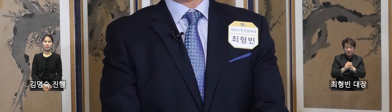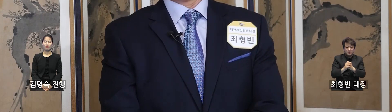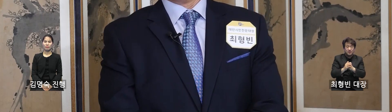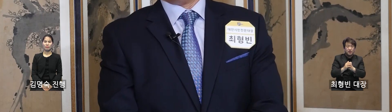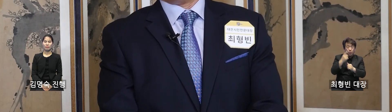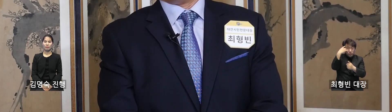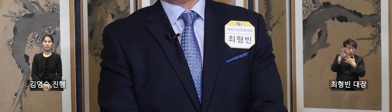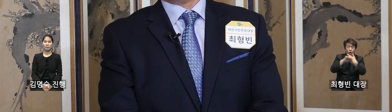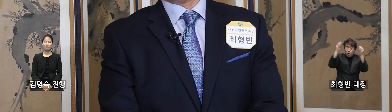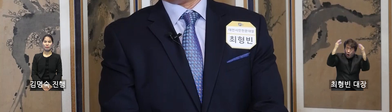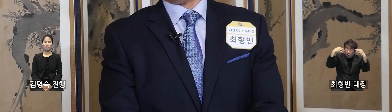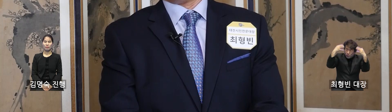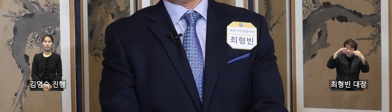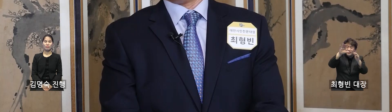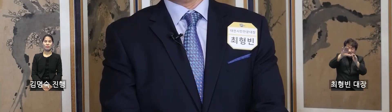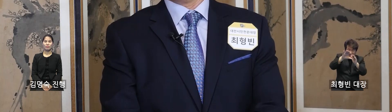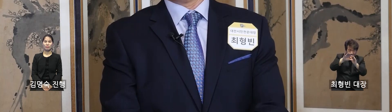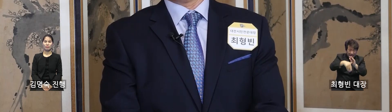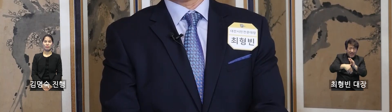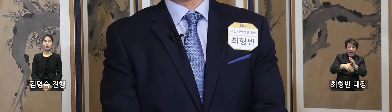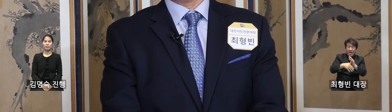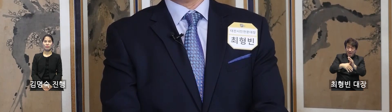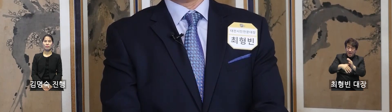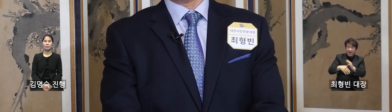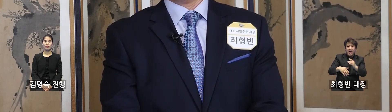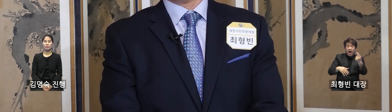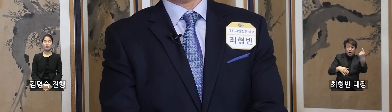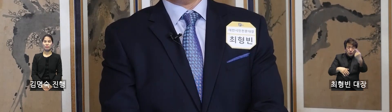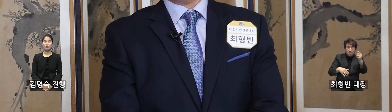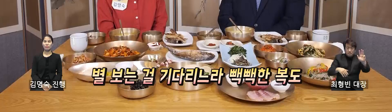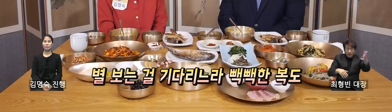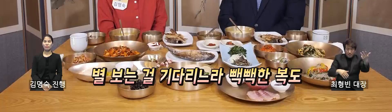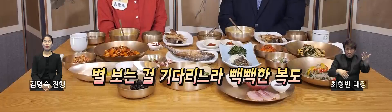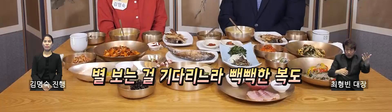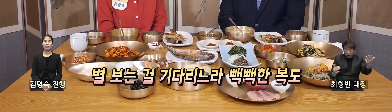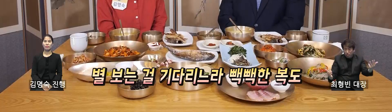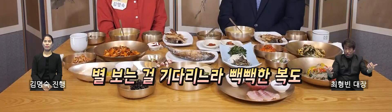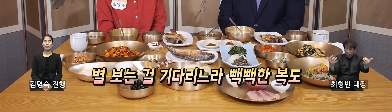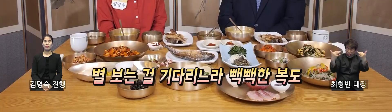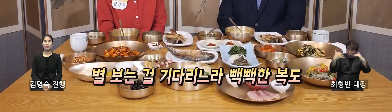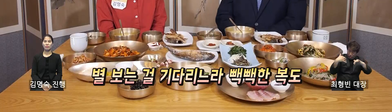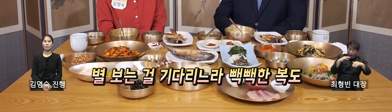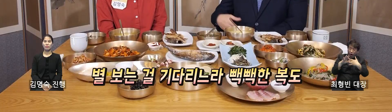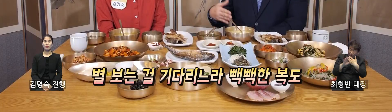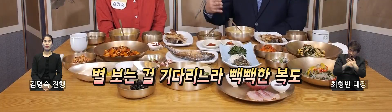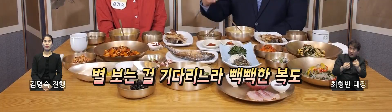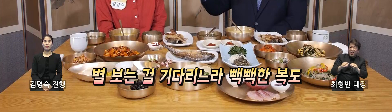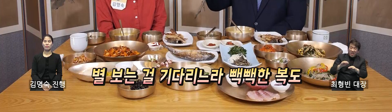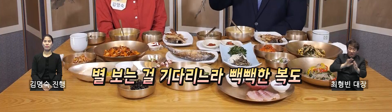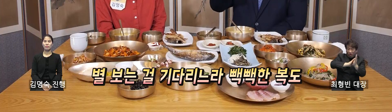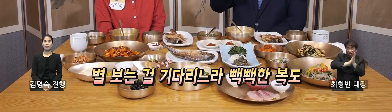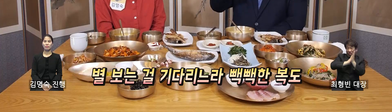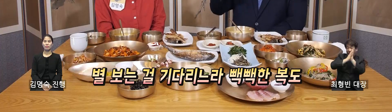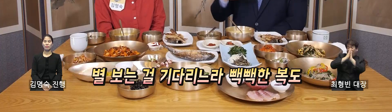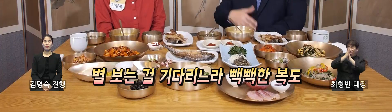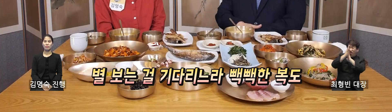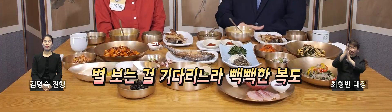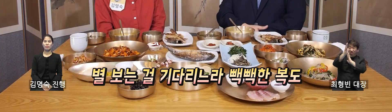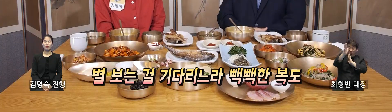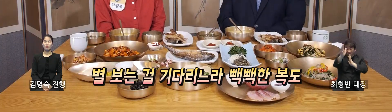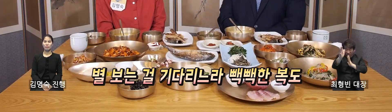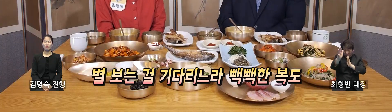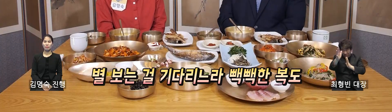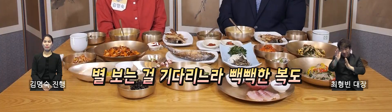그러냐면 여름 같은데 아까 말씀 부터 하락의 많이 오실 때 1800 미오 면은 땀을 뻘뻘 하면서 개탄 복도에서 계시거든요 차례를